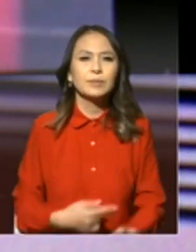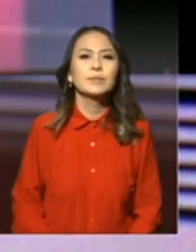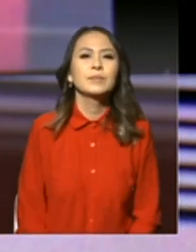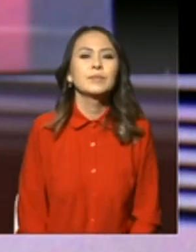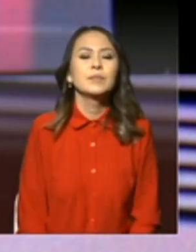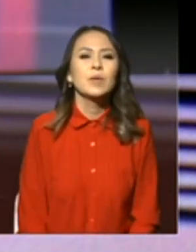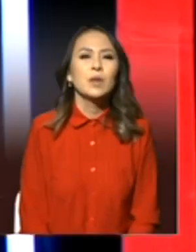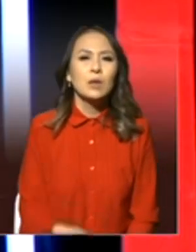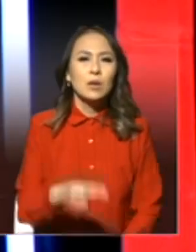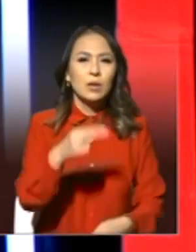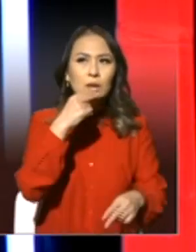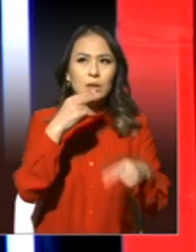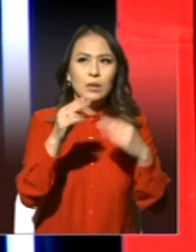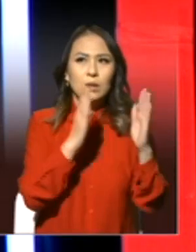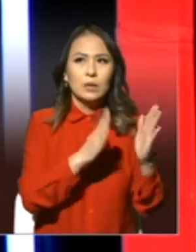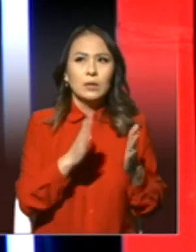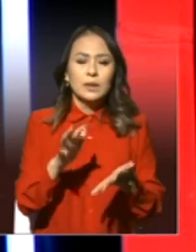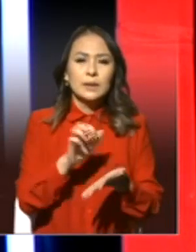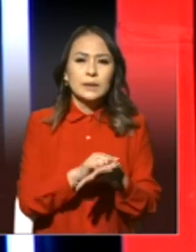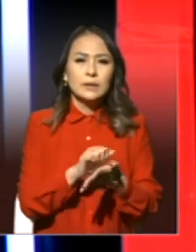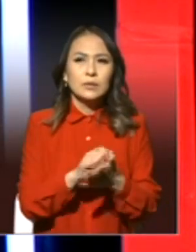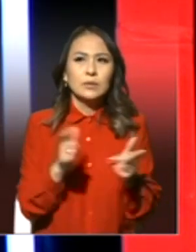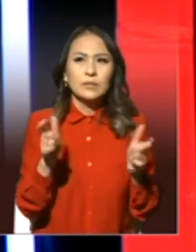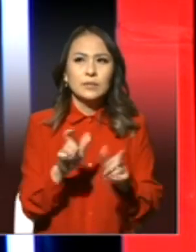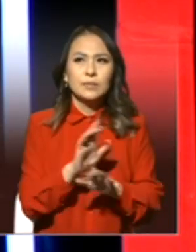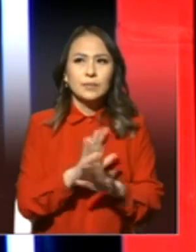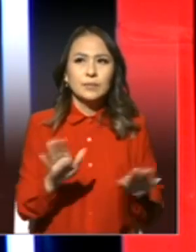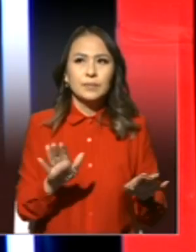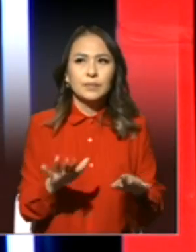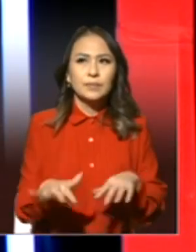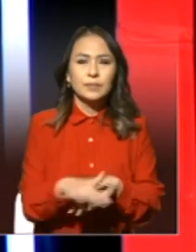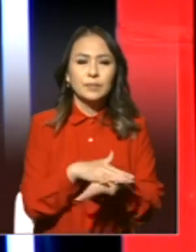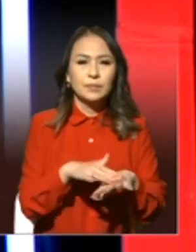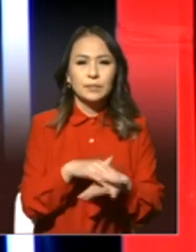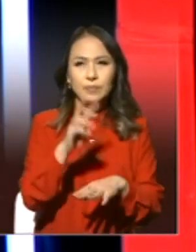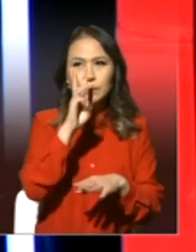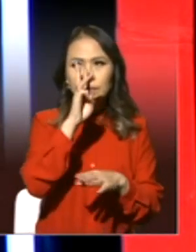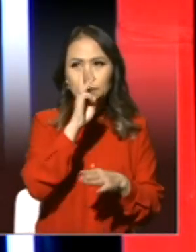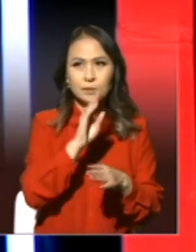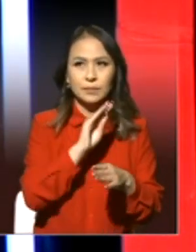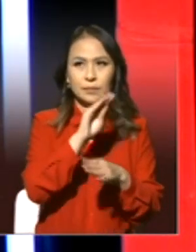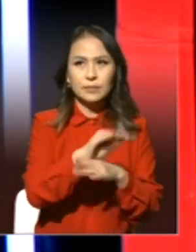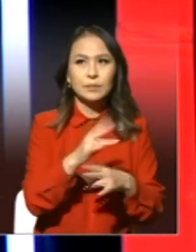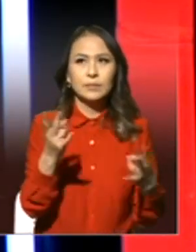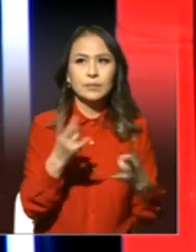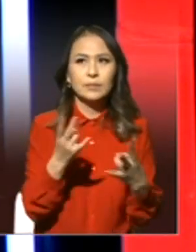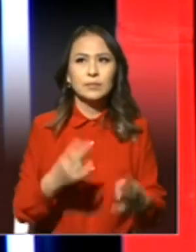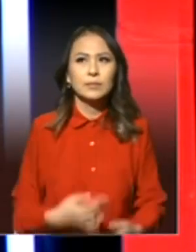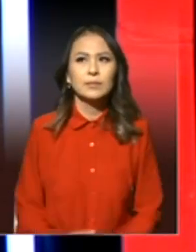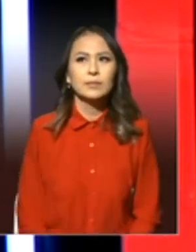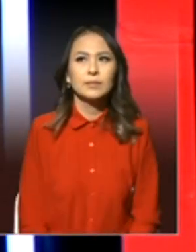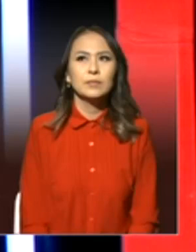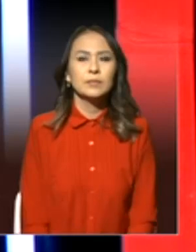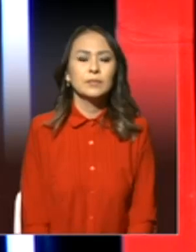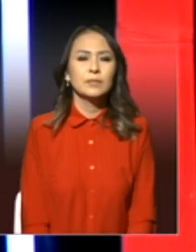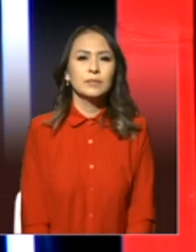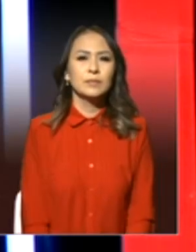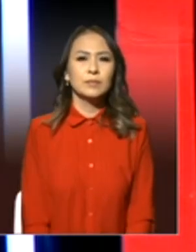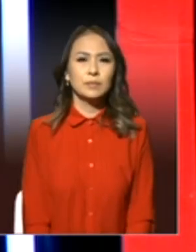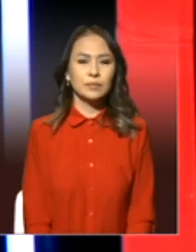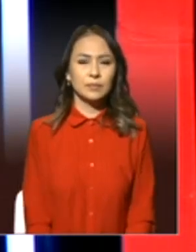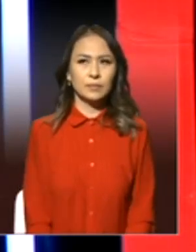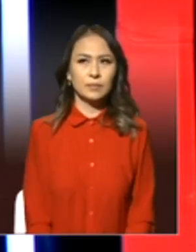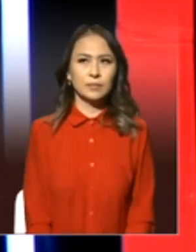реттеу және шектеумен айналыспай, керісінше бағаны халықтың табысын арттыру керек дейсіз ғой. Иә, иә. Бізге бір минут уақытымыз қалған